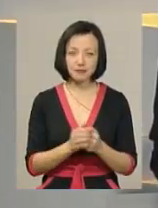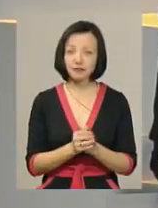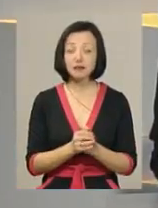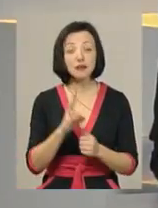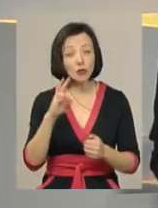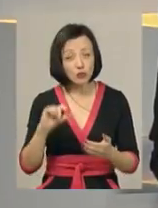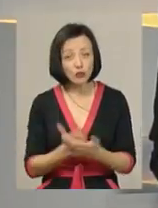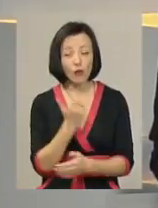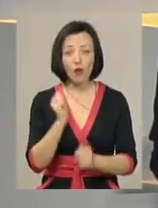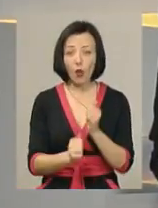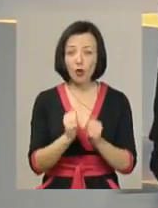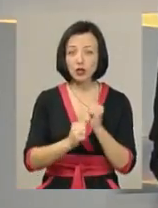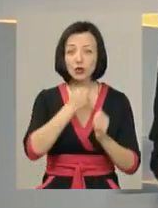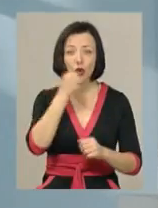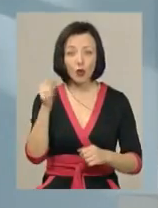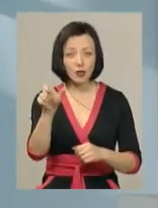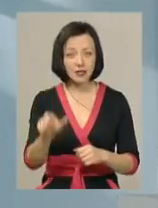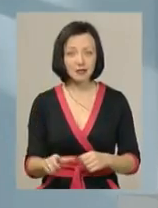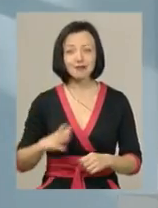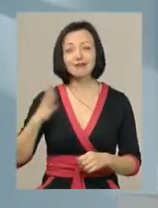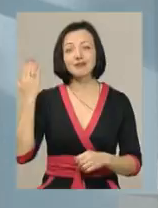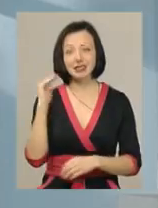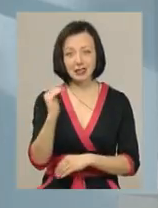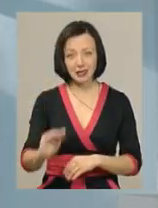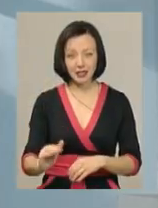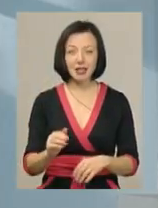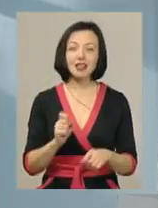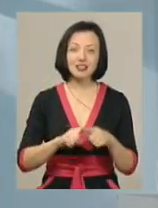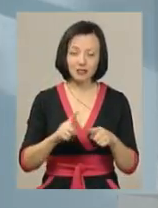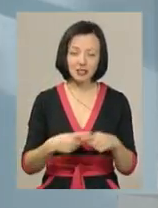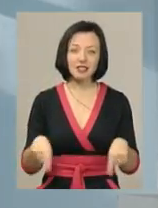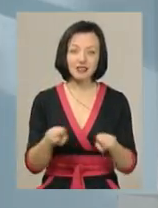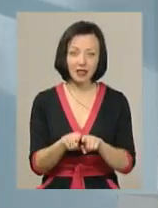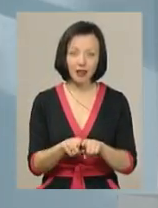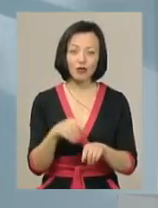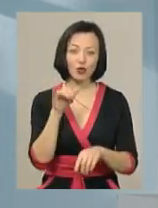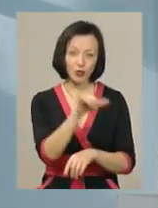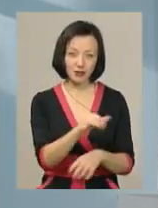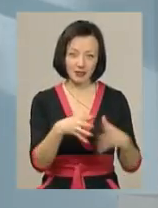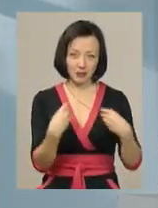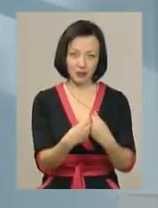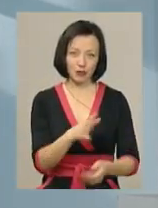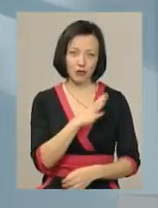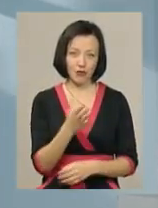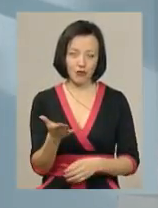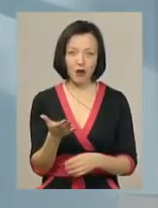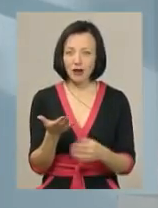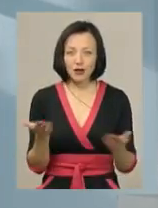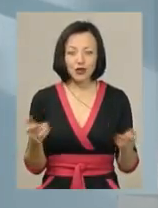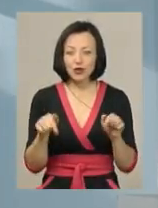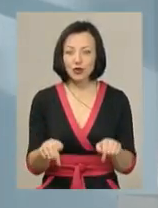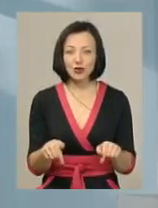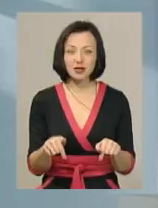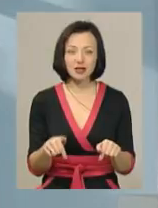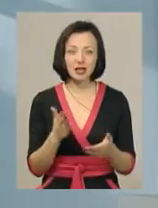Але знову ж таки кожна кожний дорослий - це колишня дитина і швидше за все саме Ось так було з ними в дитинстві і тут якби